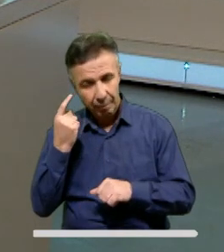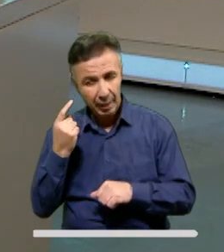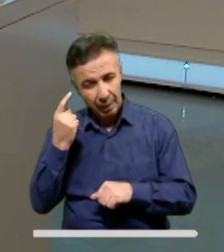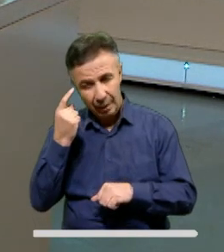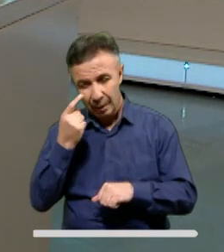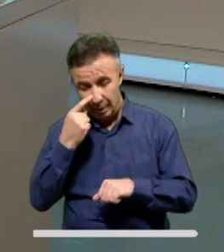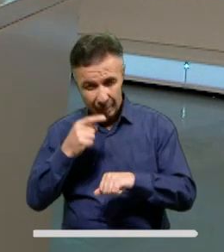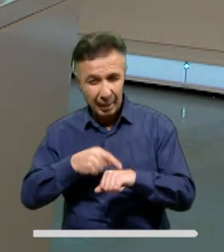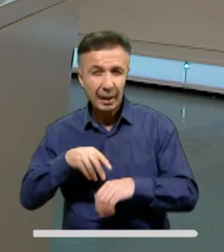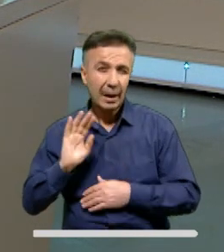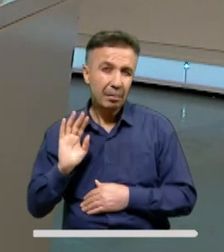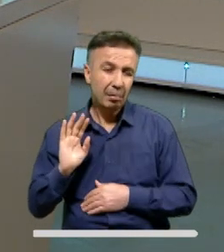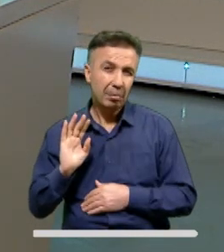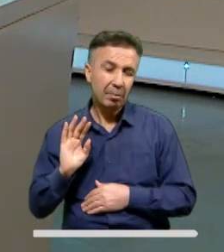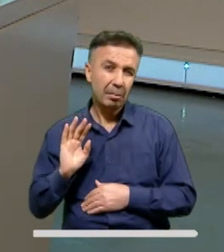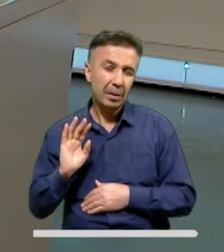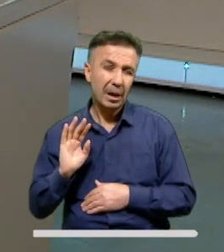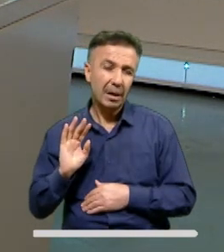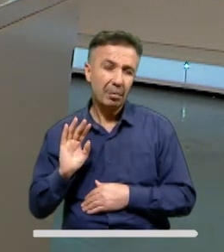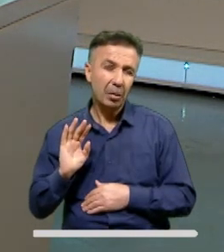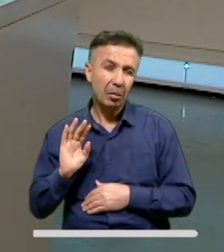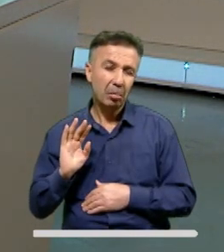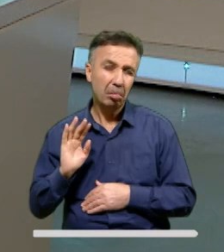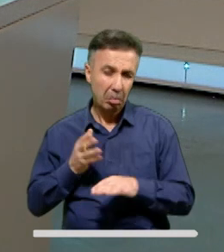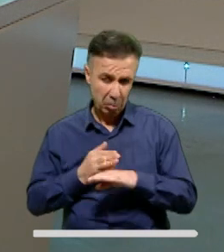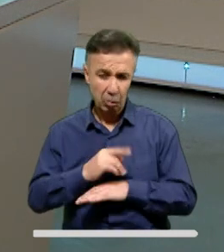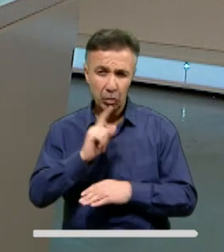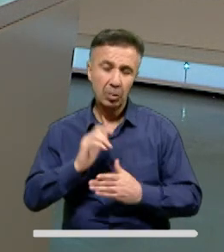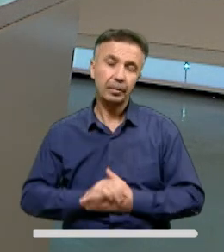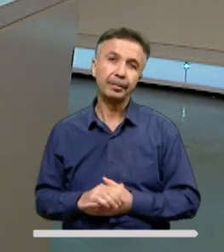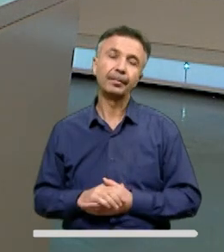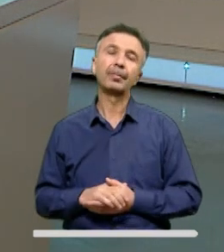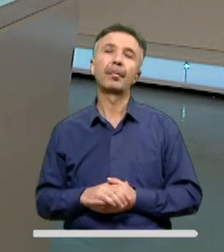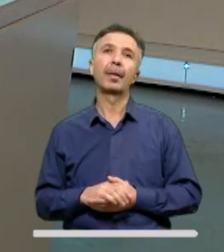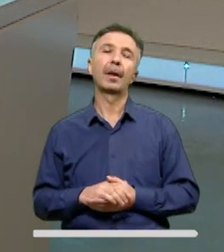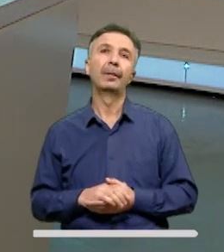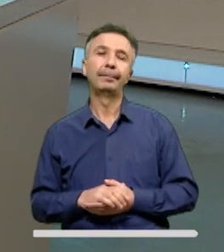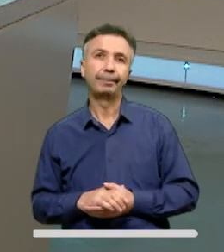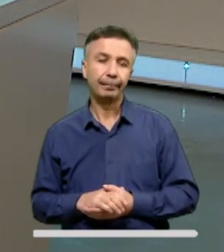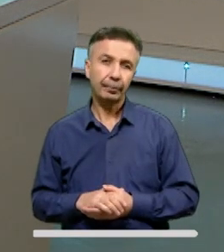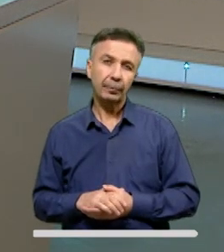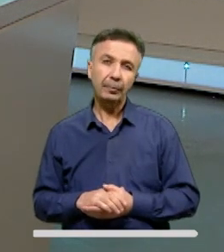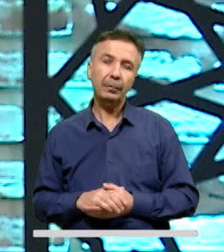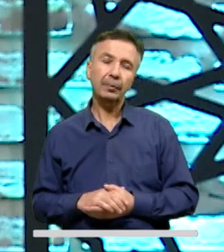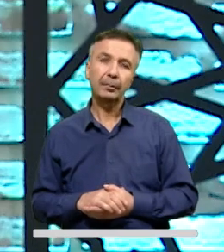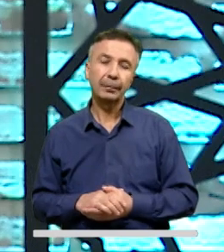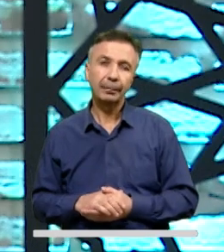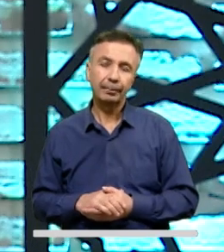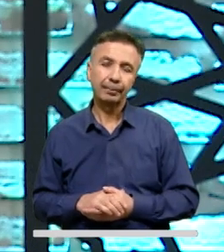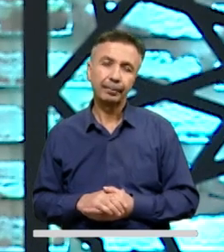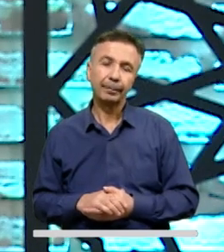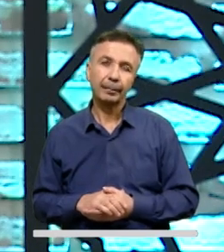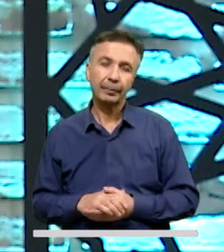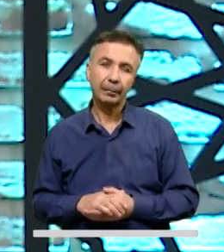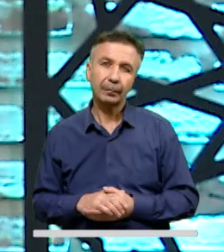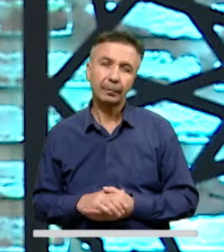soruyla karşılaşınca da bilgim yeterli değil. Cevap veremiyorum. Hocam cevaplarsa memnun olurum. Peki. Tekrar efendim. Teşekkür